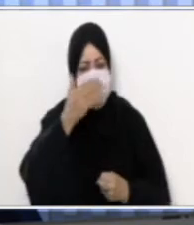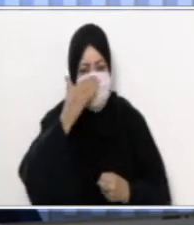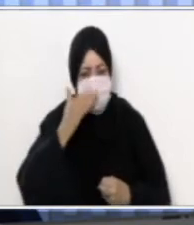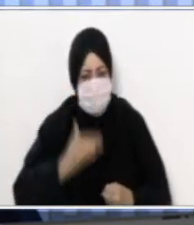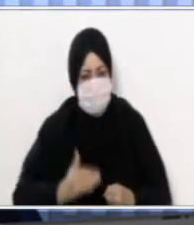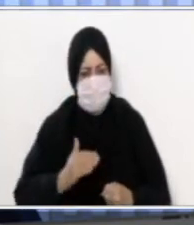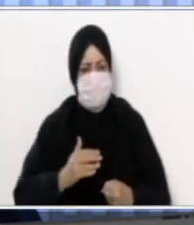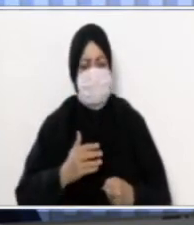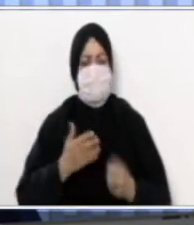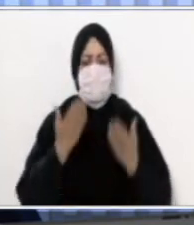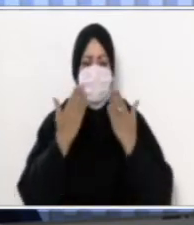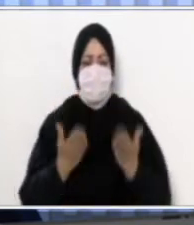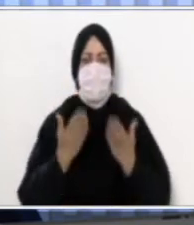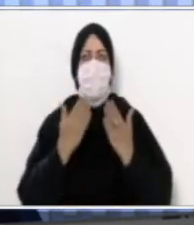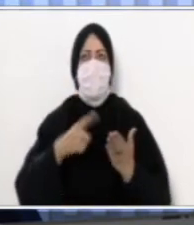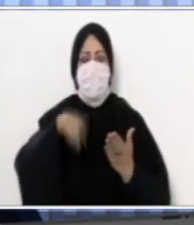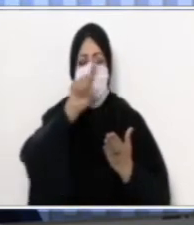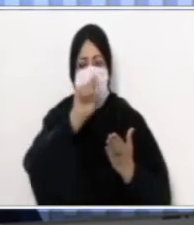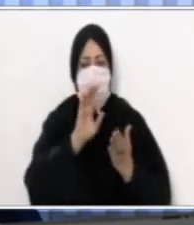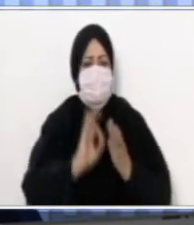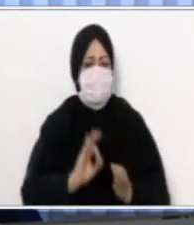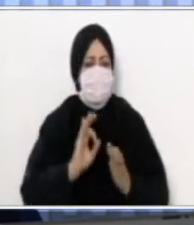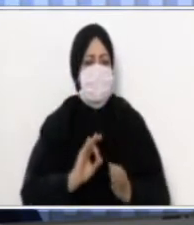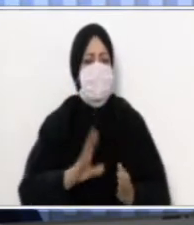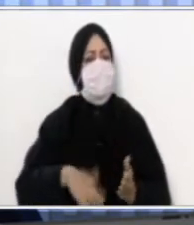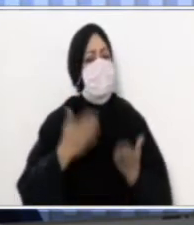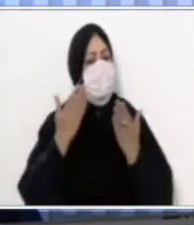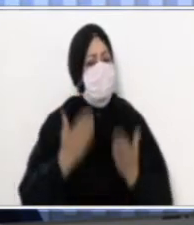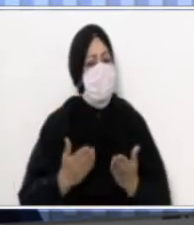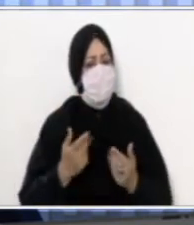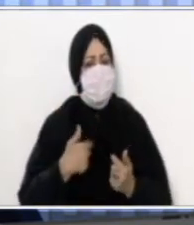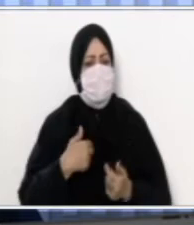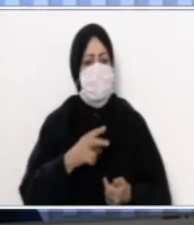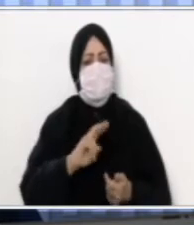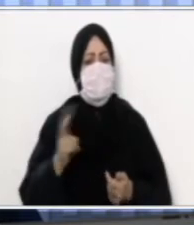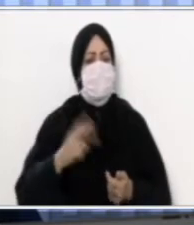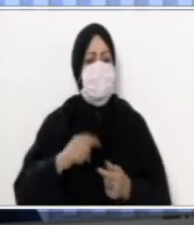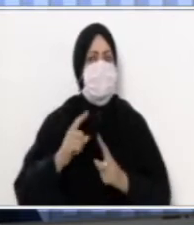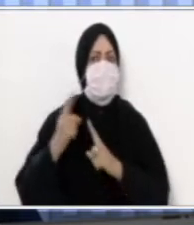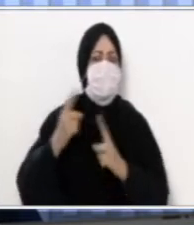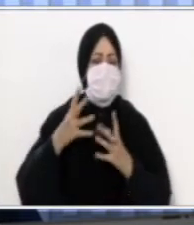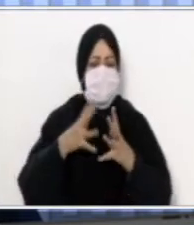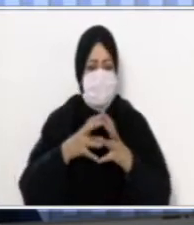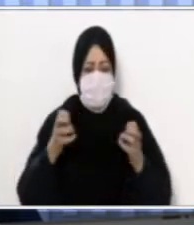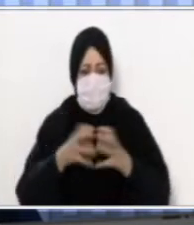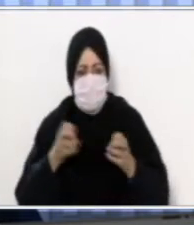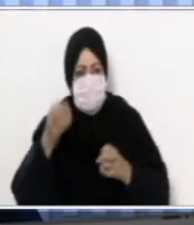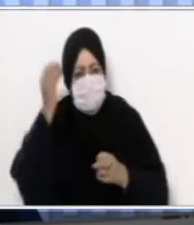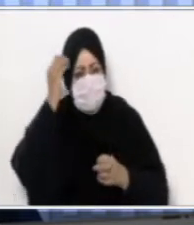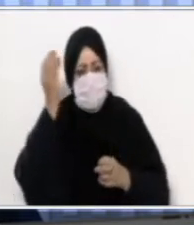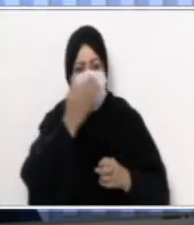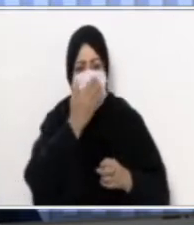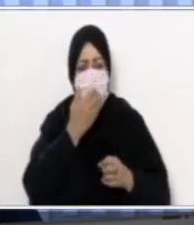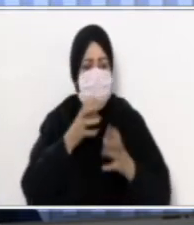وتعالى، في محاولة فهمه وتدبره وقراءة تفسيره. ينبغي أن يكثر من الاستغفار،